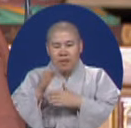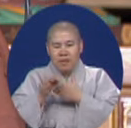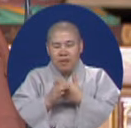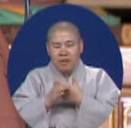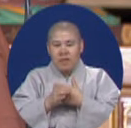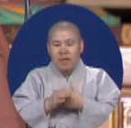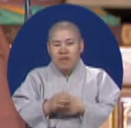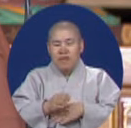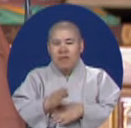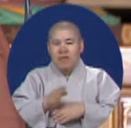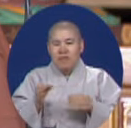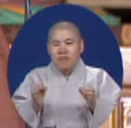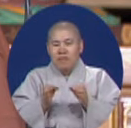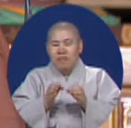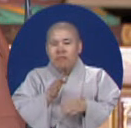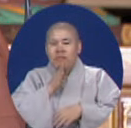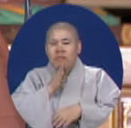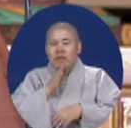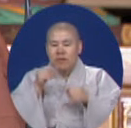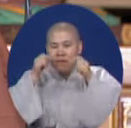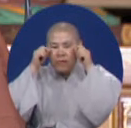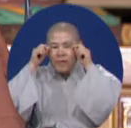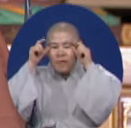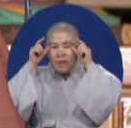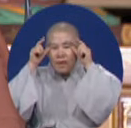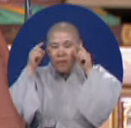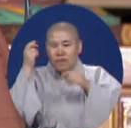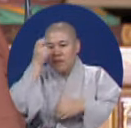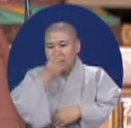깨달아 살펴라. 그 다음 뭐였죠?